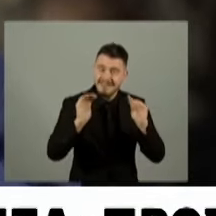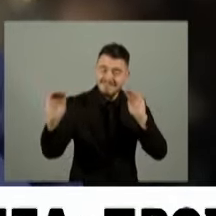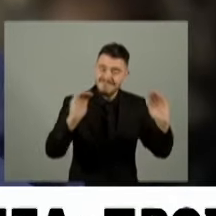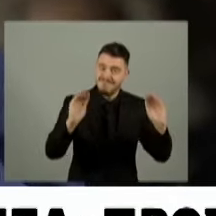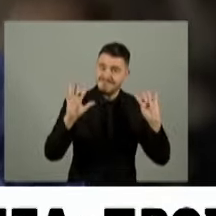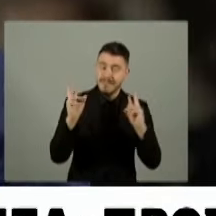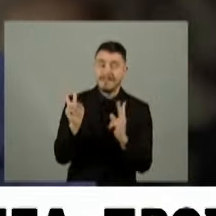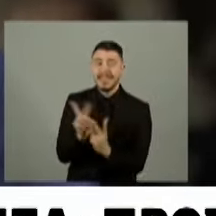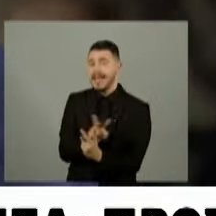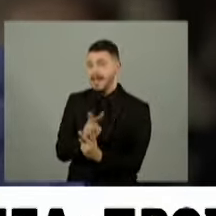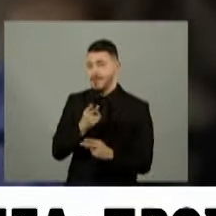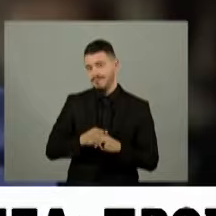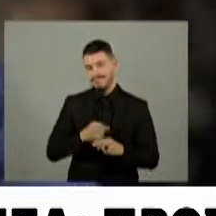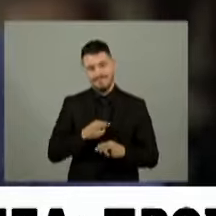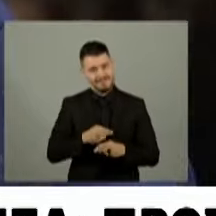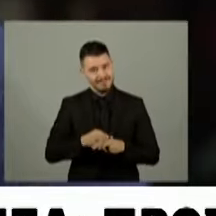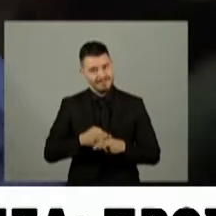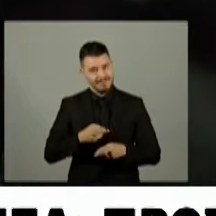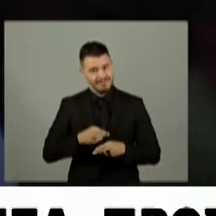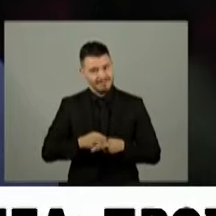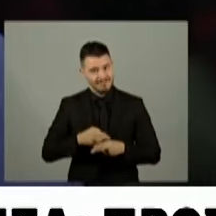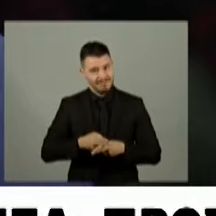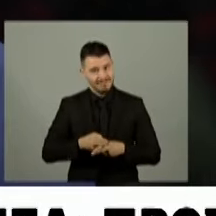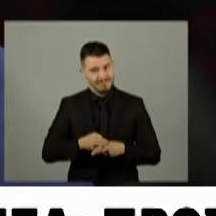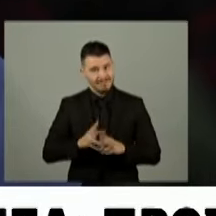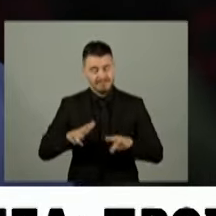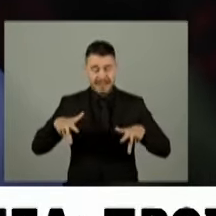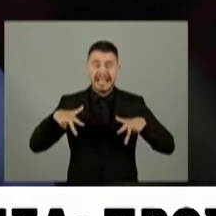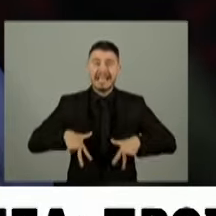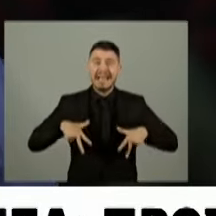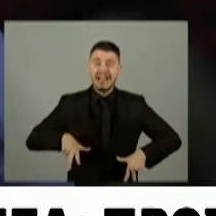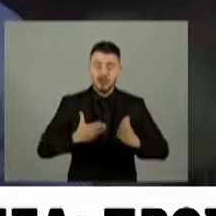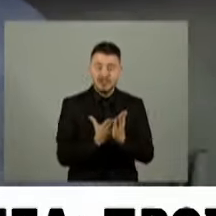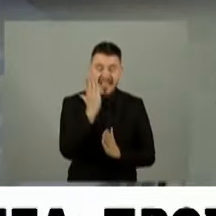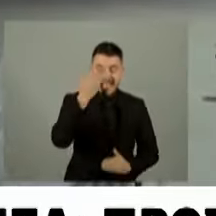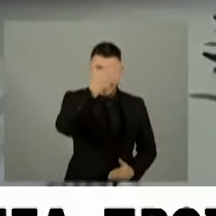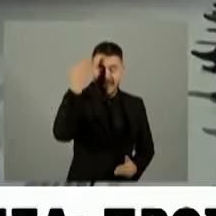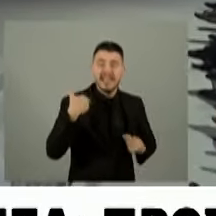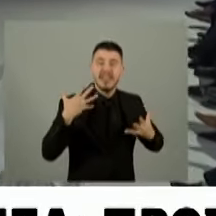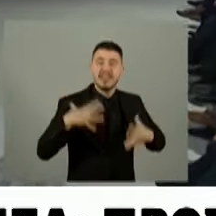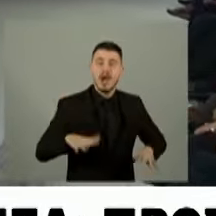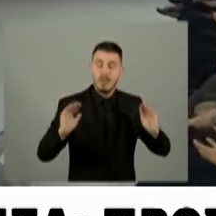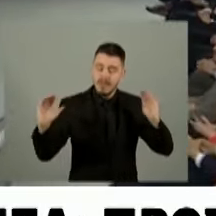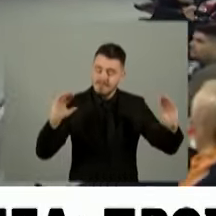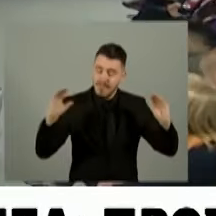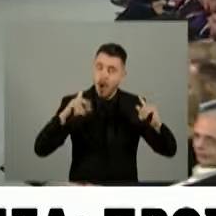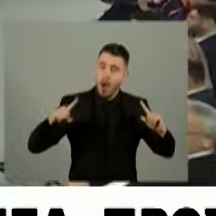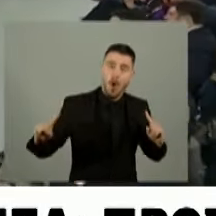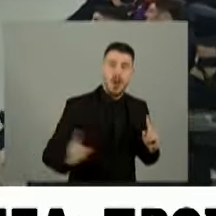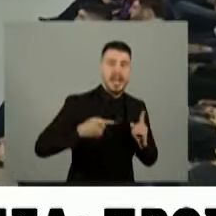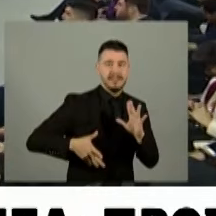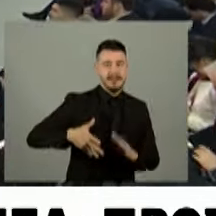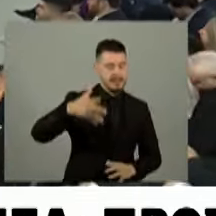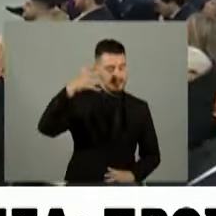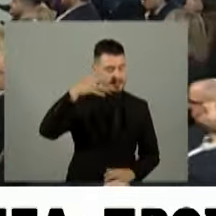για το θέμα του στρατού, είναι ότι εκτός από τα πολιτικά ζητήματα που έχει αφήσει πίσω ή που προσπαθεί, θέλει χρόνο